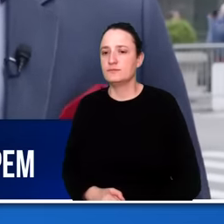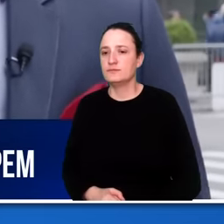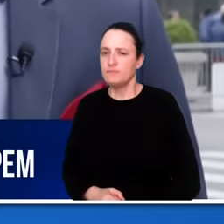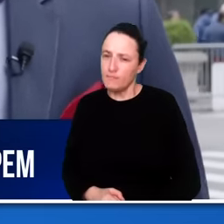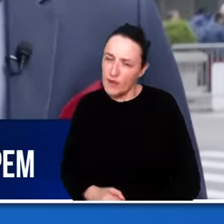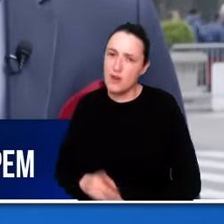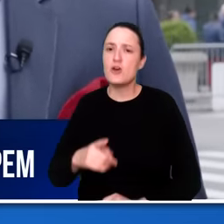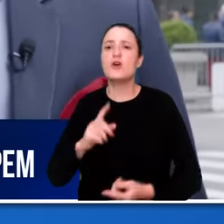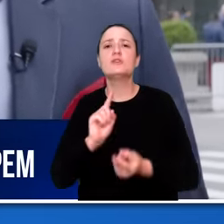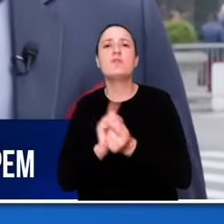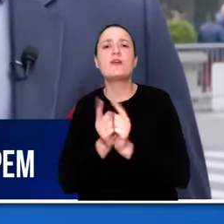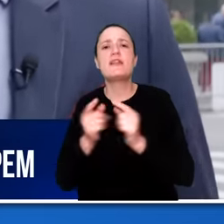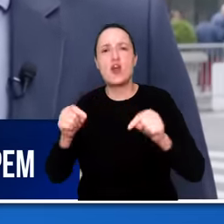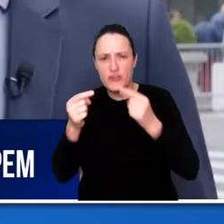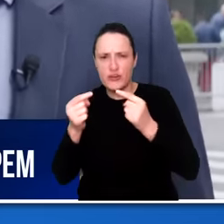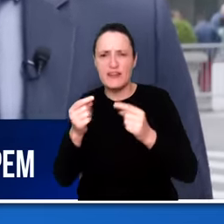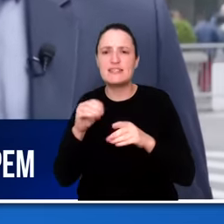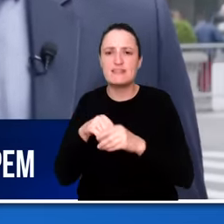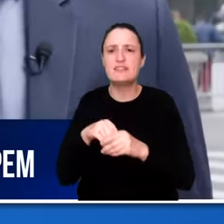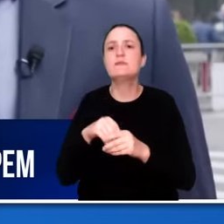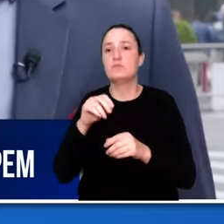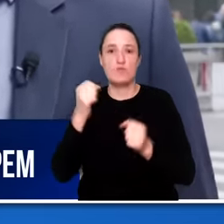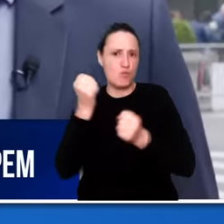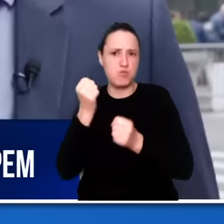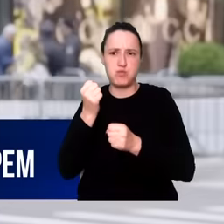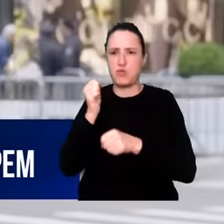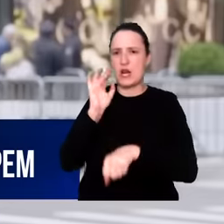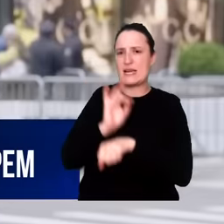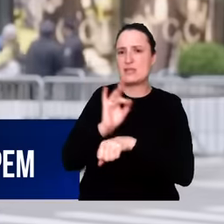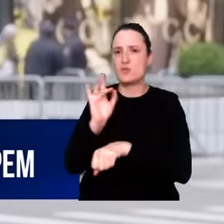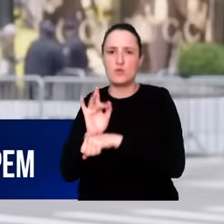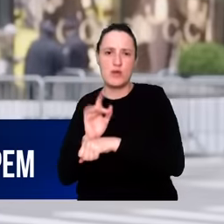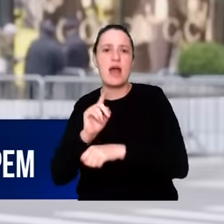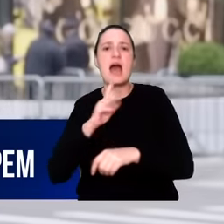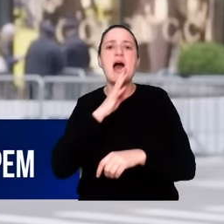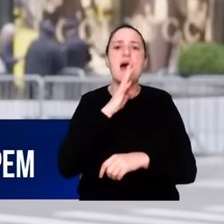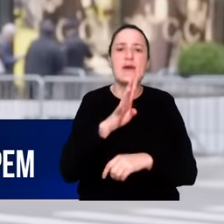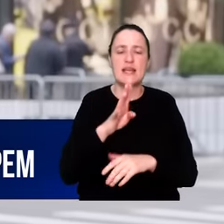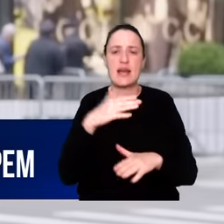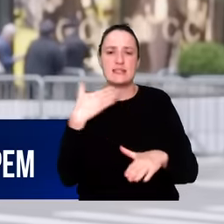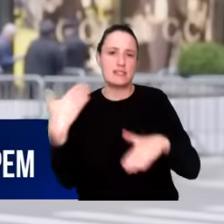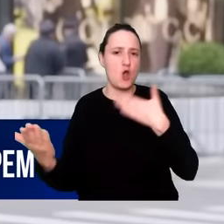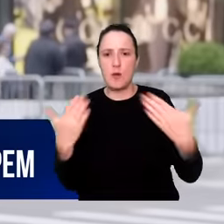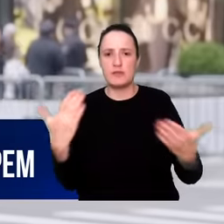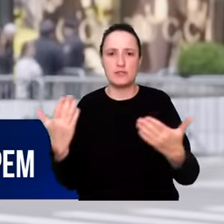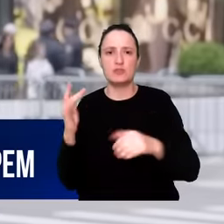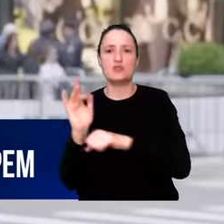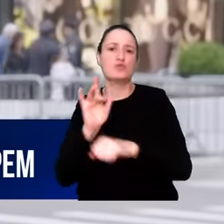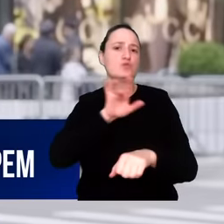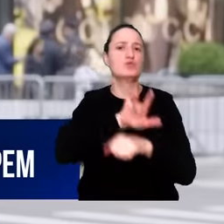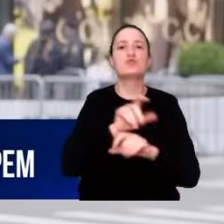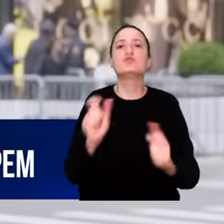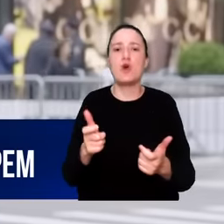Kontrowersyjne z całą pewnością i bardzo mocno krytykowane przez obie strony amerykańskiego sporu politycznego są rzeczy, które robi